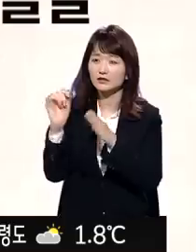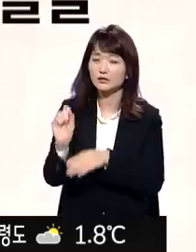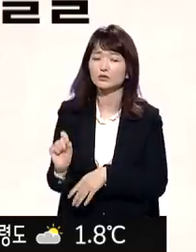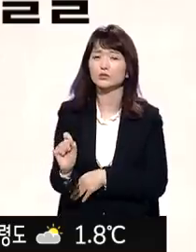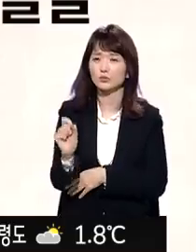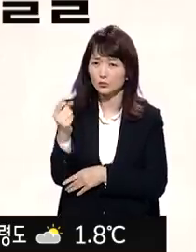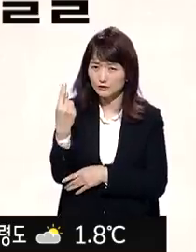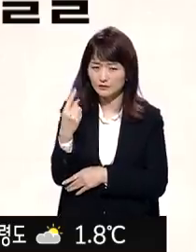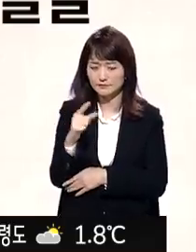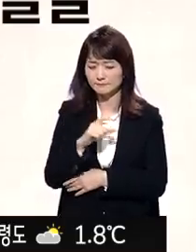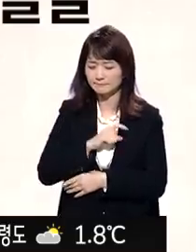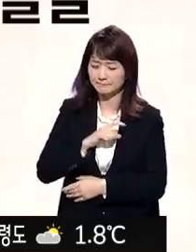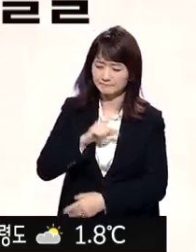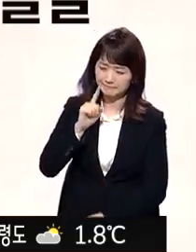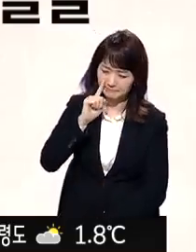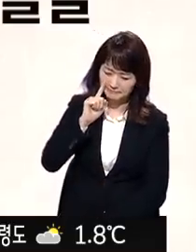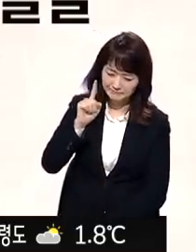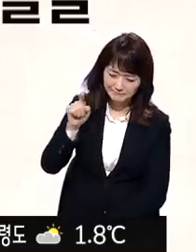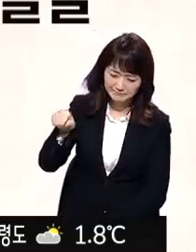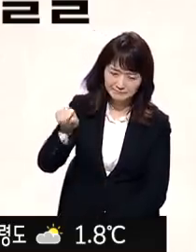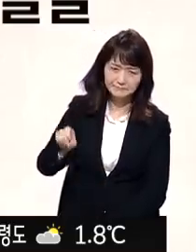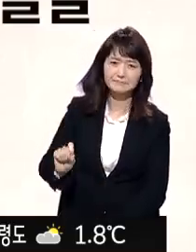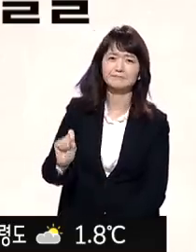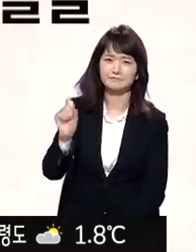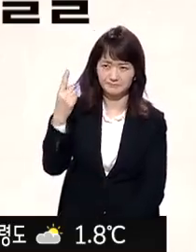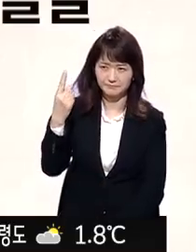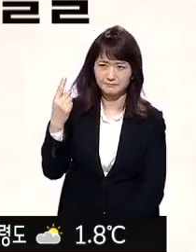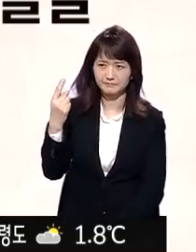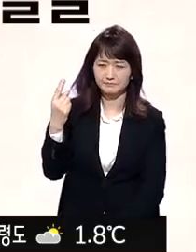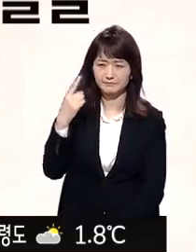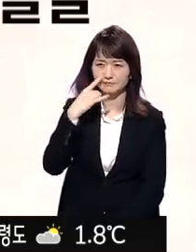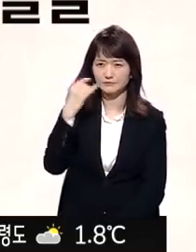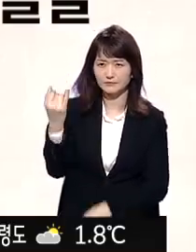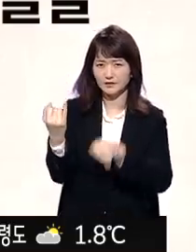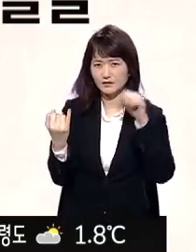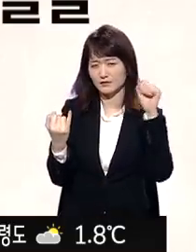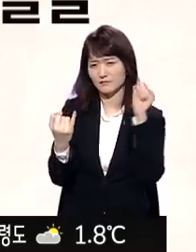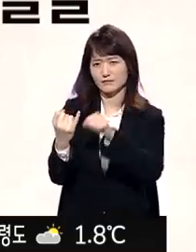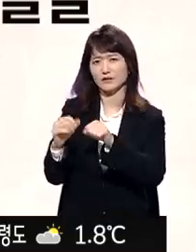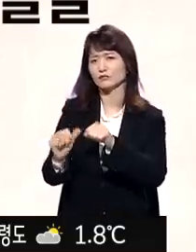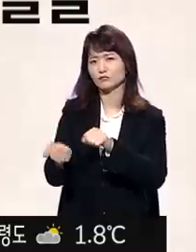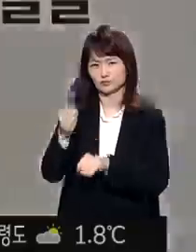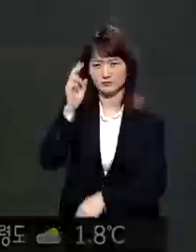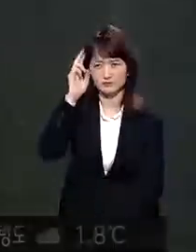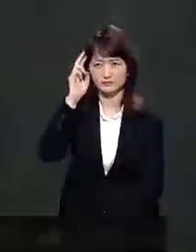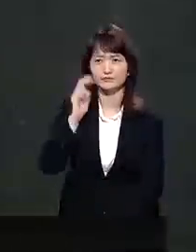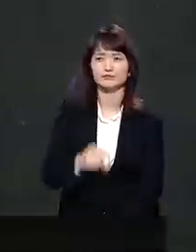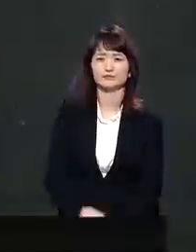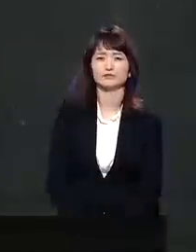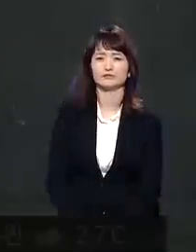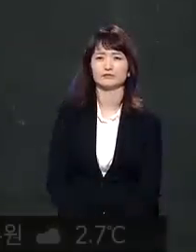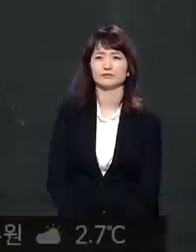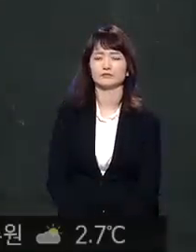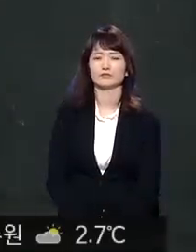건강이 나빠졌다고 의심했기 때문에 그 의심으로 인해 가지고 살해하지 않았나 이렇게 보고 있는 것 같습니다. 그러니까 자신의 건강이 안